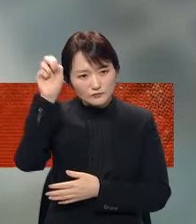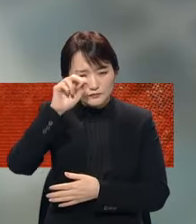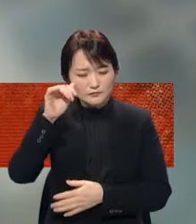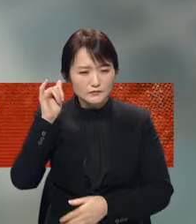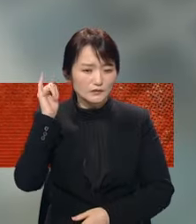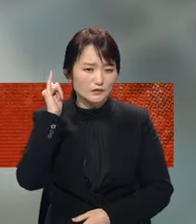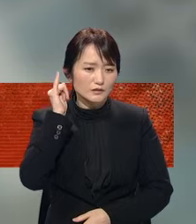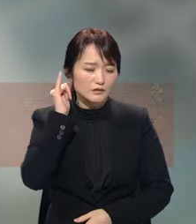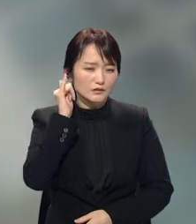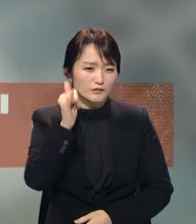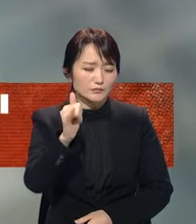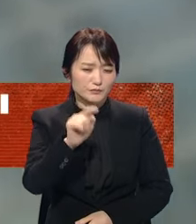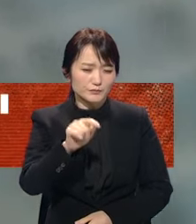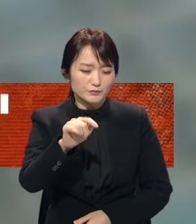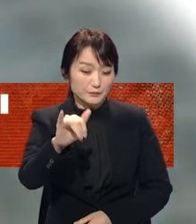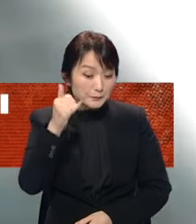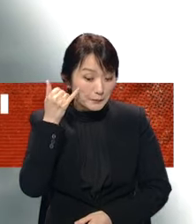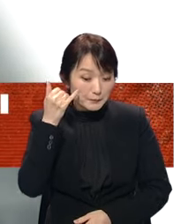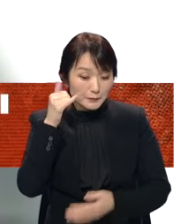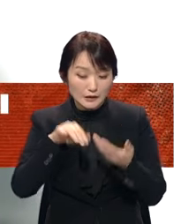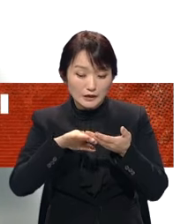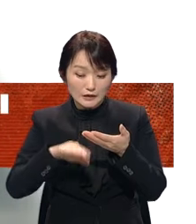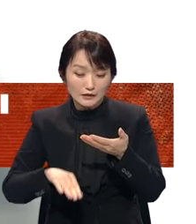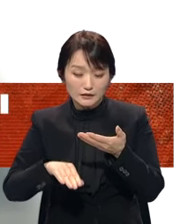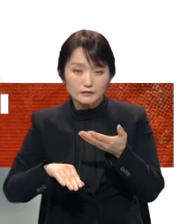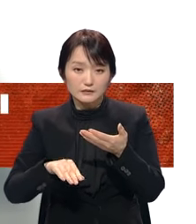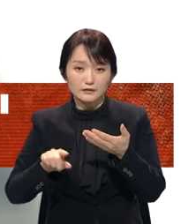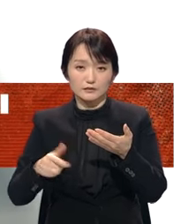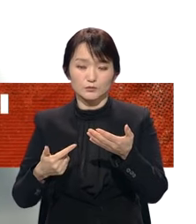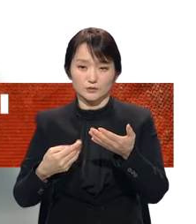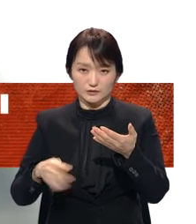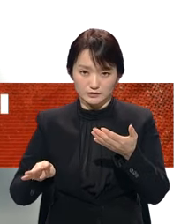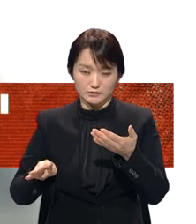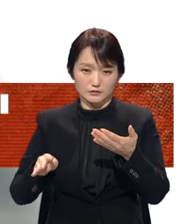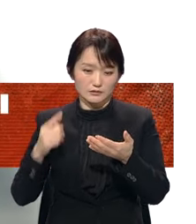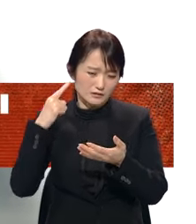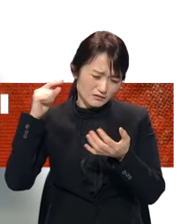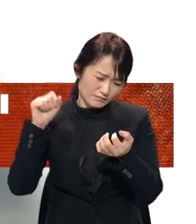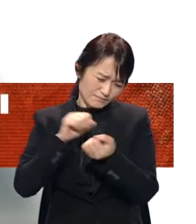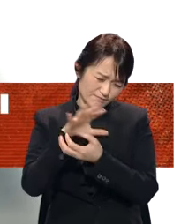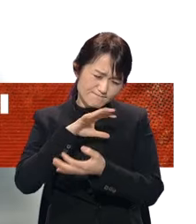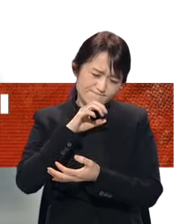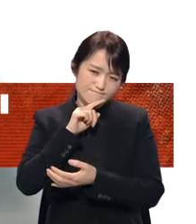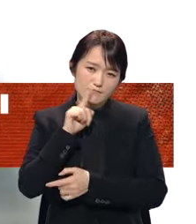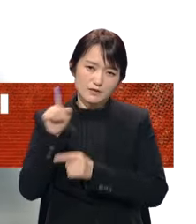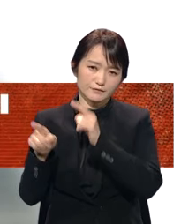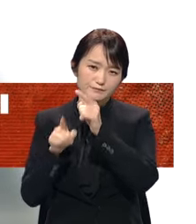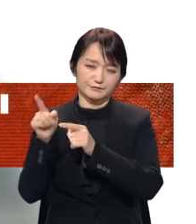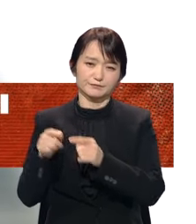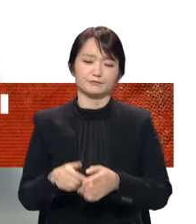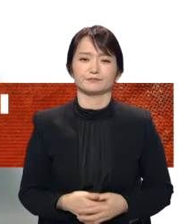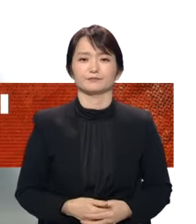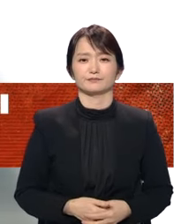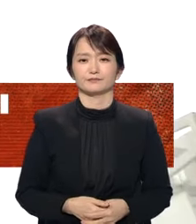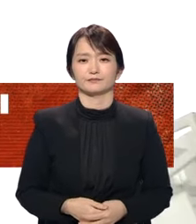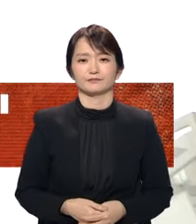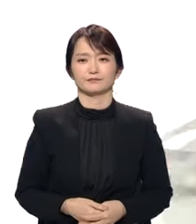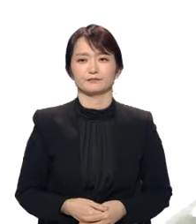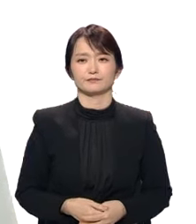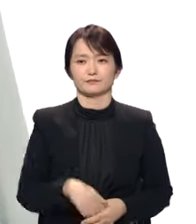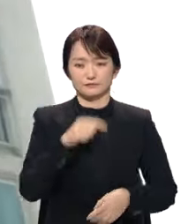울려서 받아보니까 경비실입니다. 아랫집, 그러니까 604호에서 층간소음 민원이 들어왔다는 내용이었습니다. 뭐